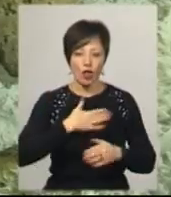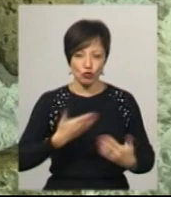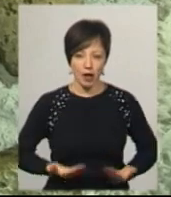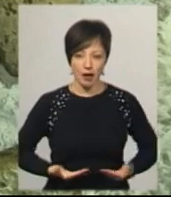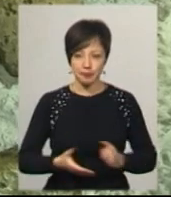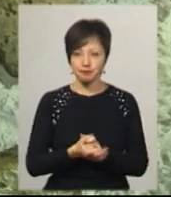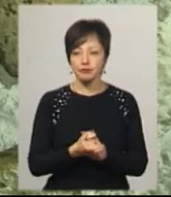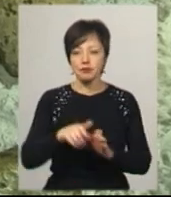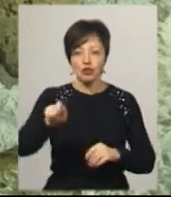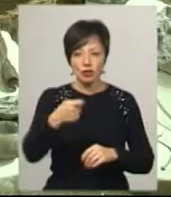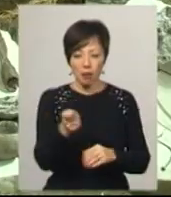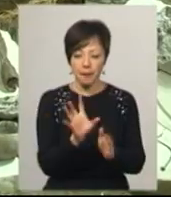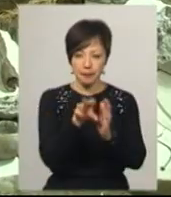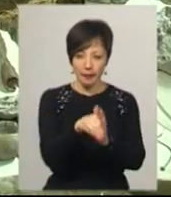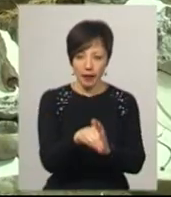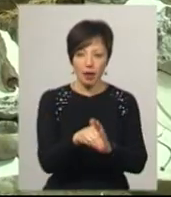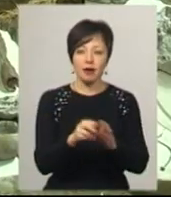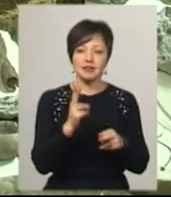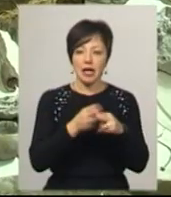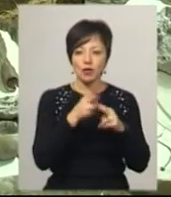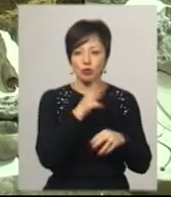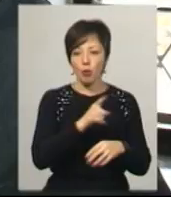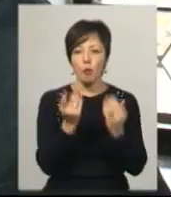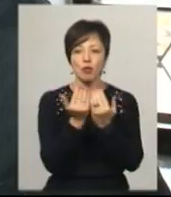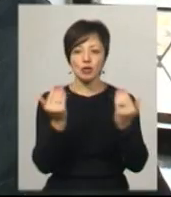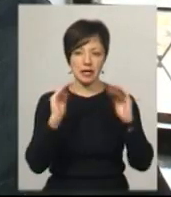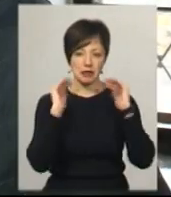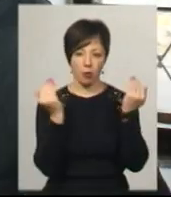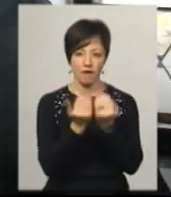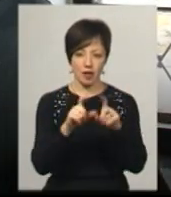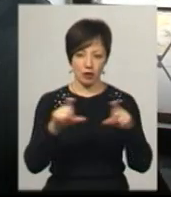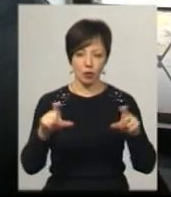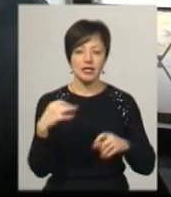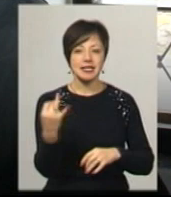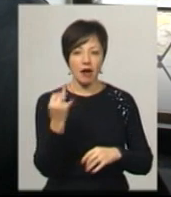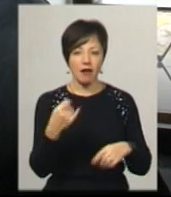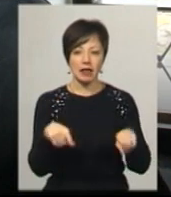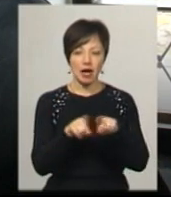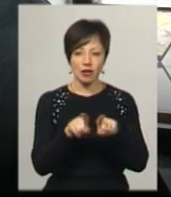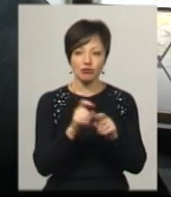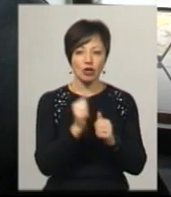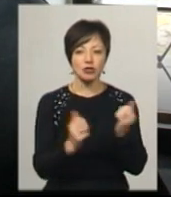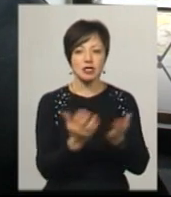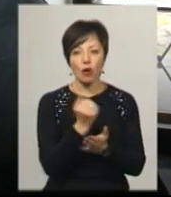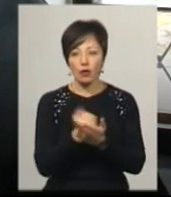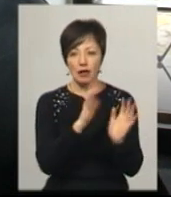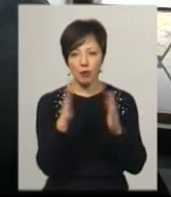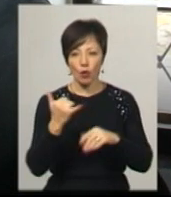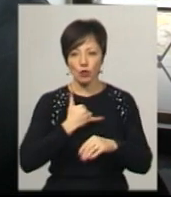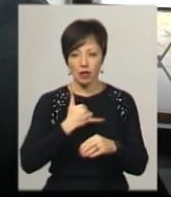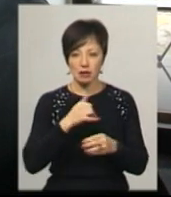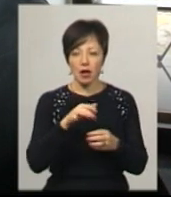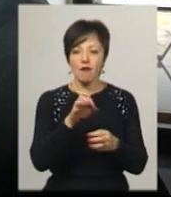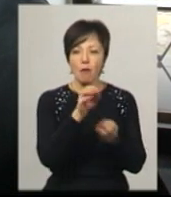Черпак помістять разом з іншими артефактами залізної доби в музеї-заповіднику. Що цікаво, що такі посудини дуже часто вони трапляються на